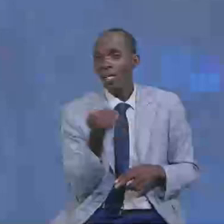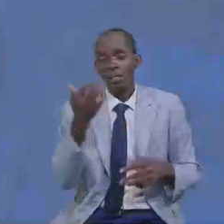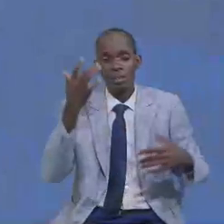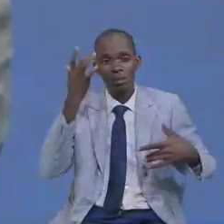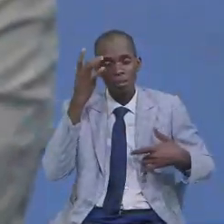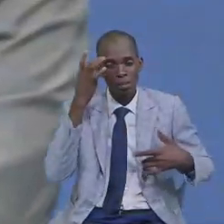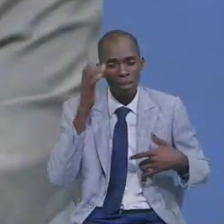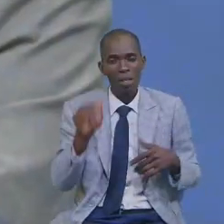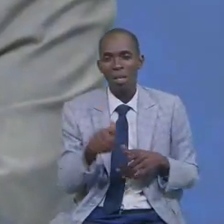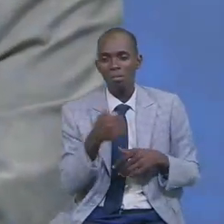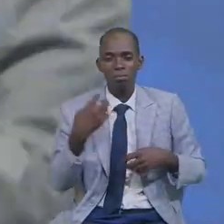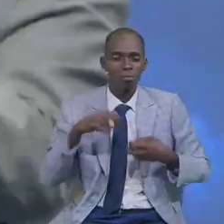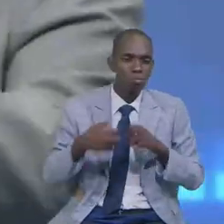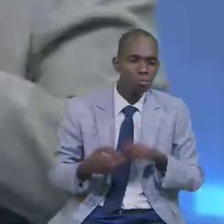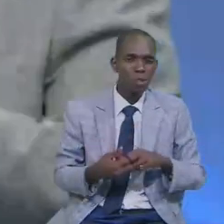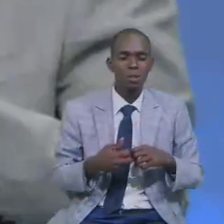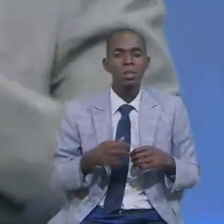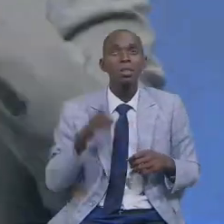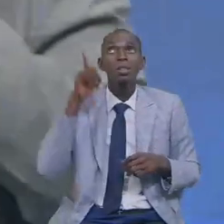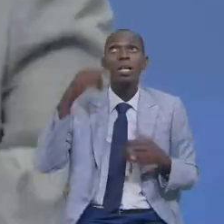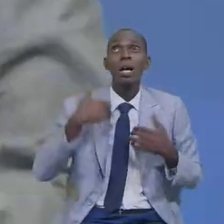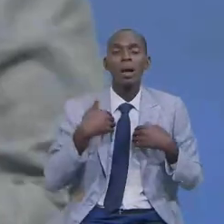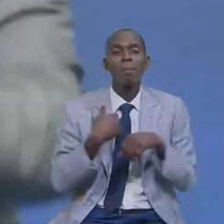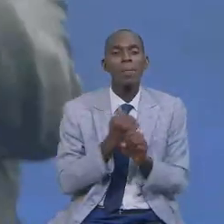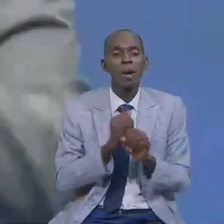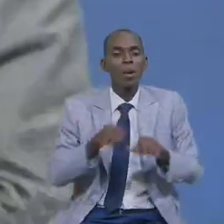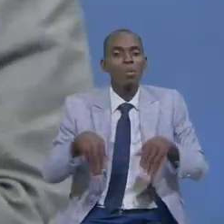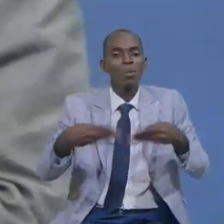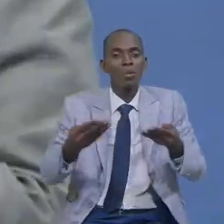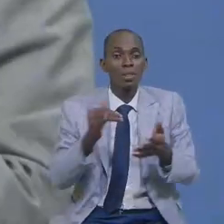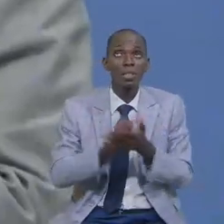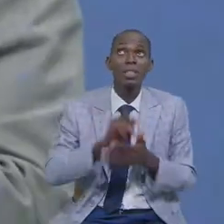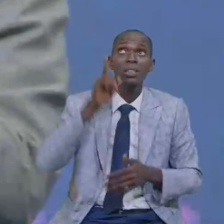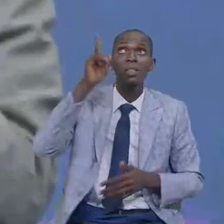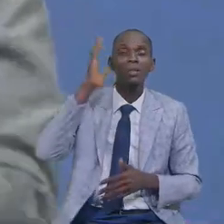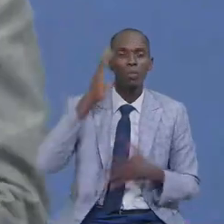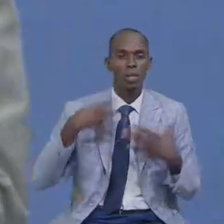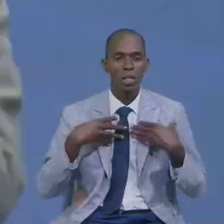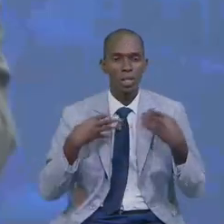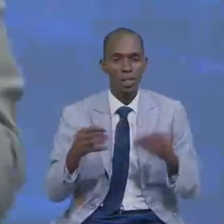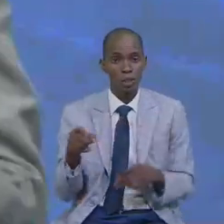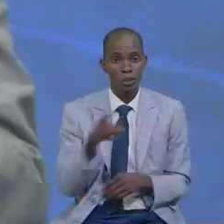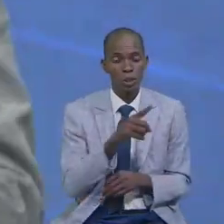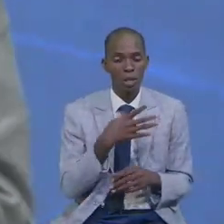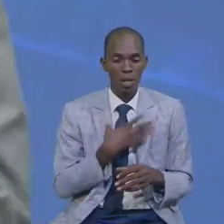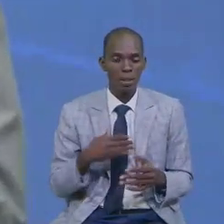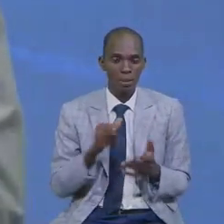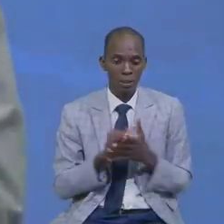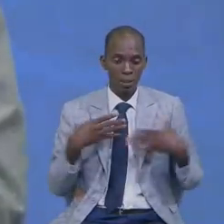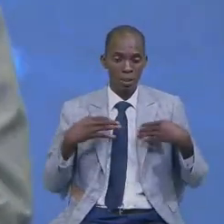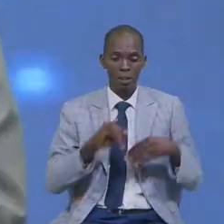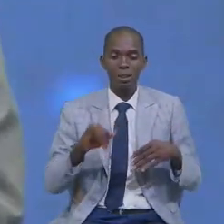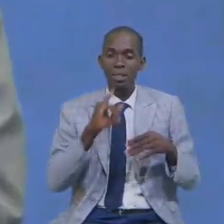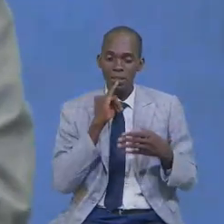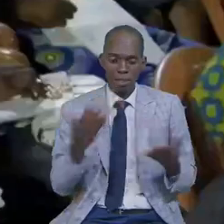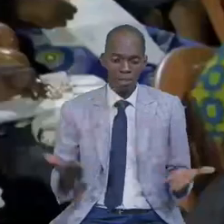infirmité, il a fait la provision pour te guérir. Et la guérison ici est ce soir